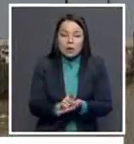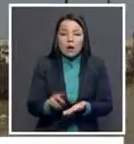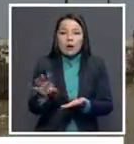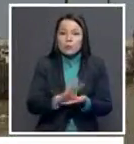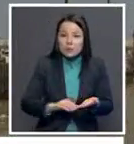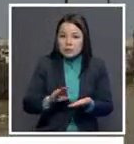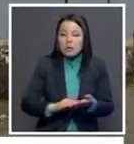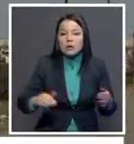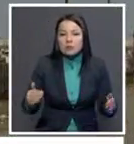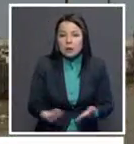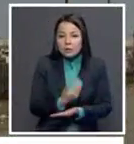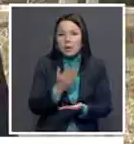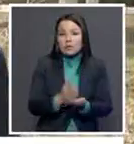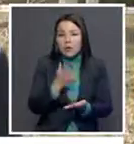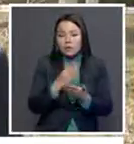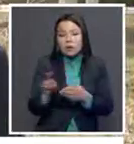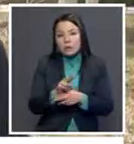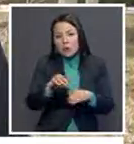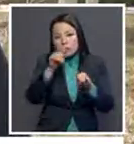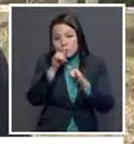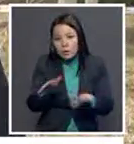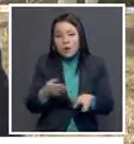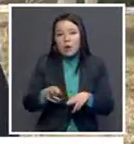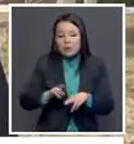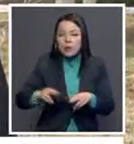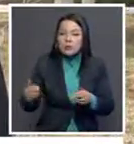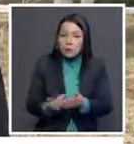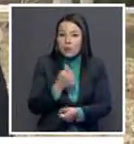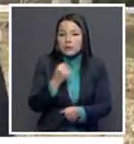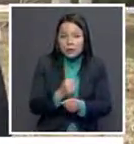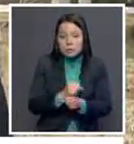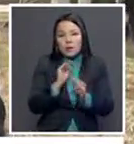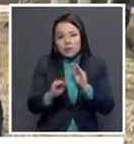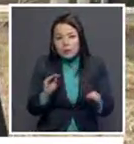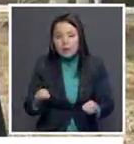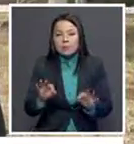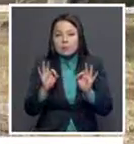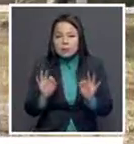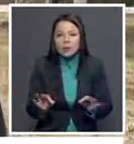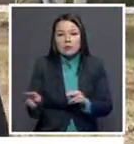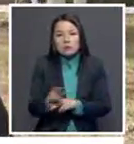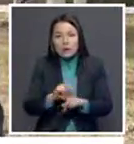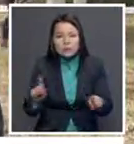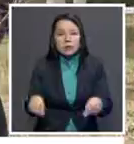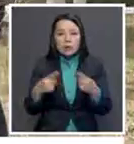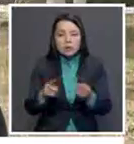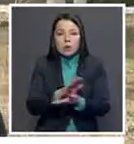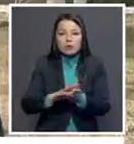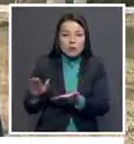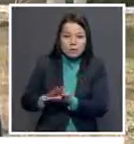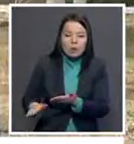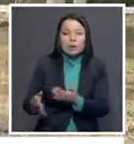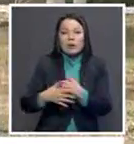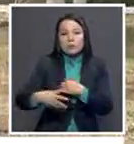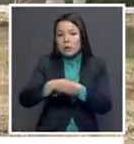қайтып жаңартуға болмайды. Соларды бәрін дұрыстап, қалпына келдіріп, тазалап мынау ауылдың